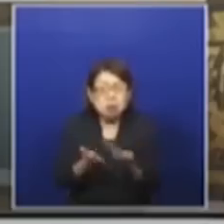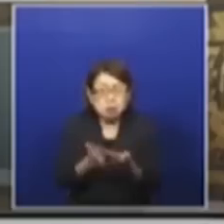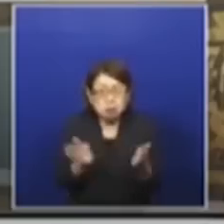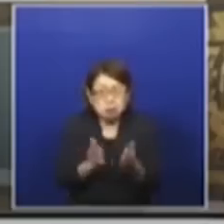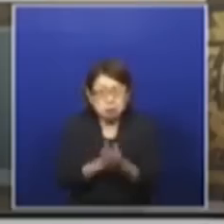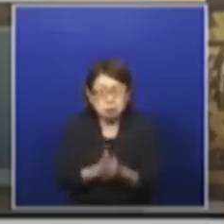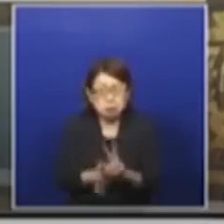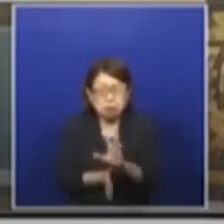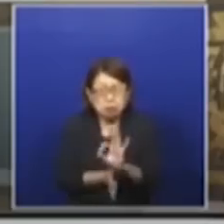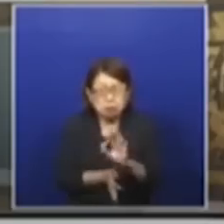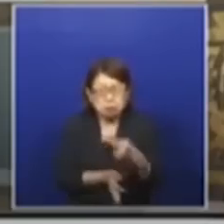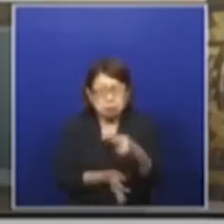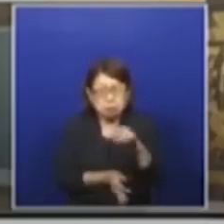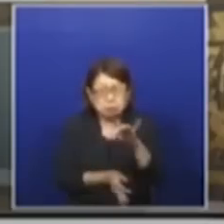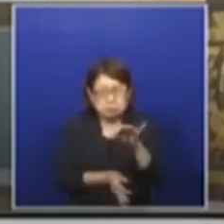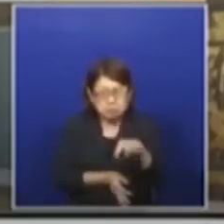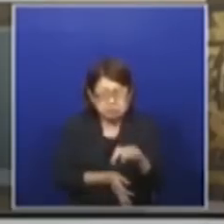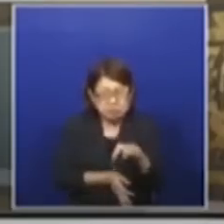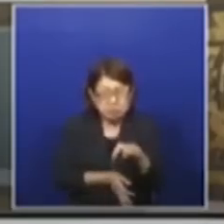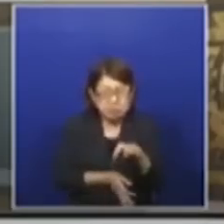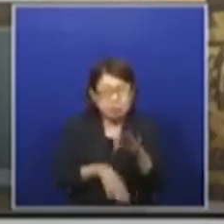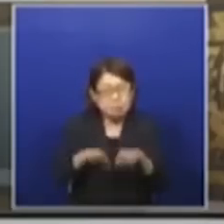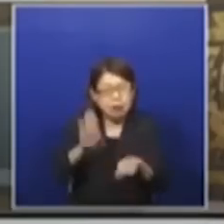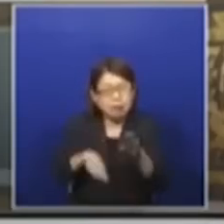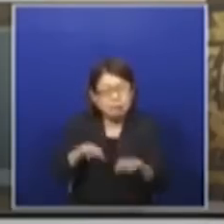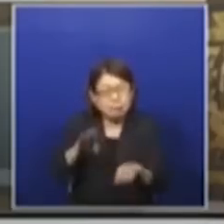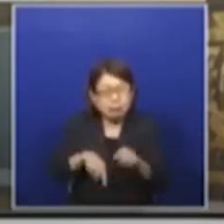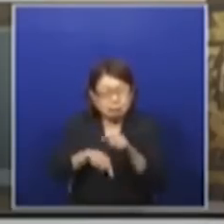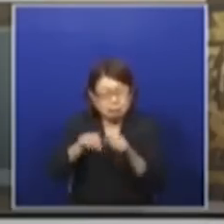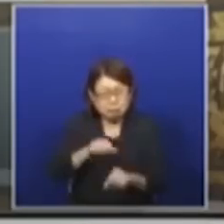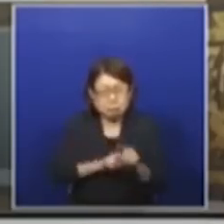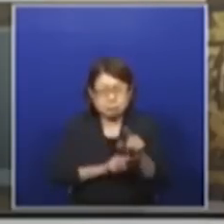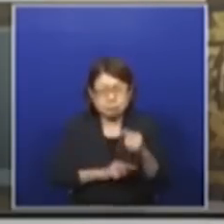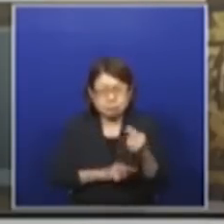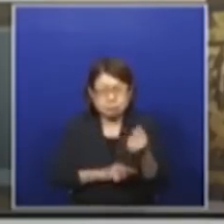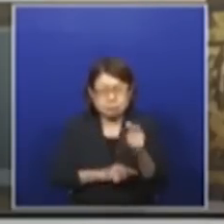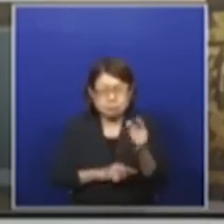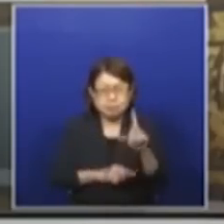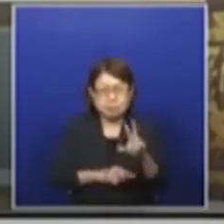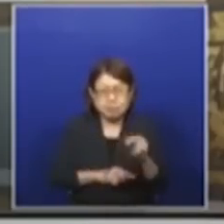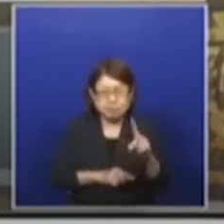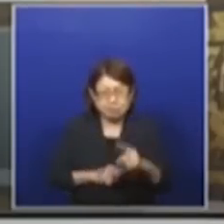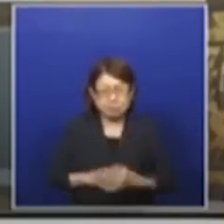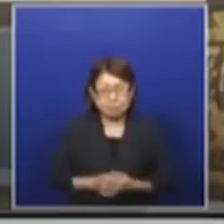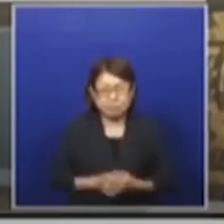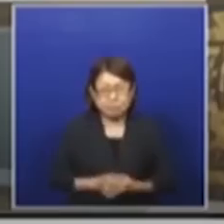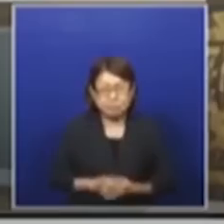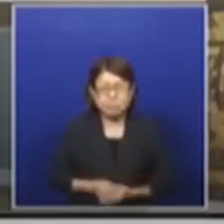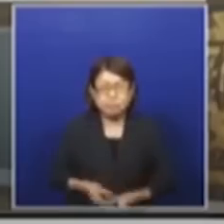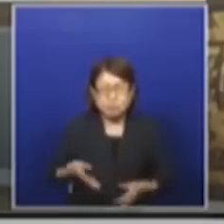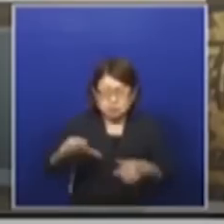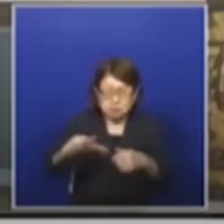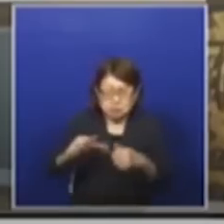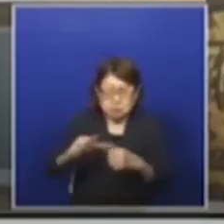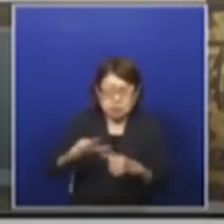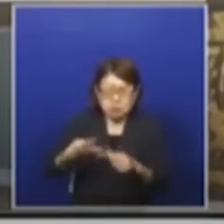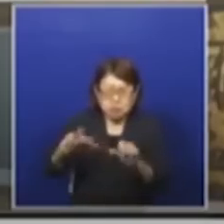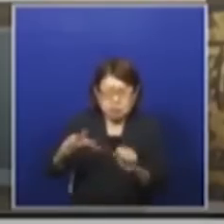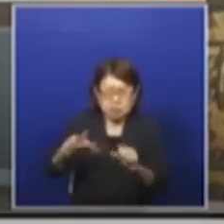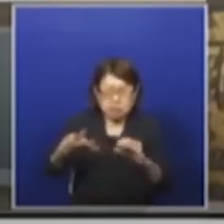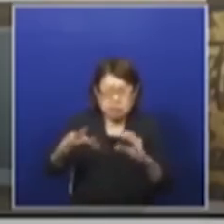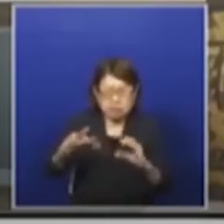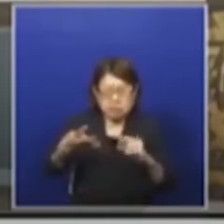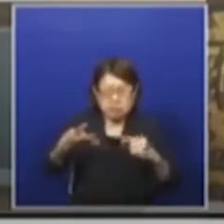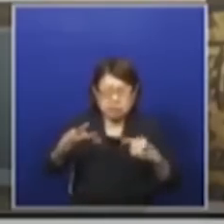97,214 ล้านบาทคิดเป็น 11% ของขนาดตราสารหนี้ที่เข้าขายได้ประโยชน์เครือ SCG มี3ตราสาร